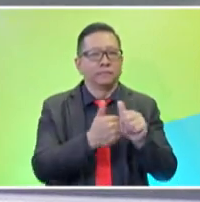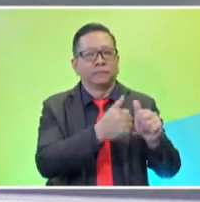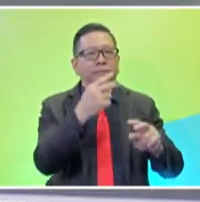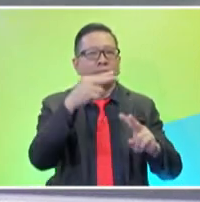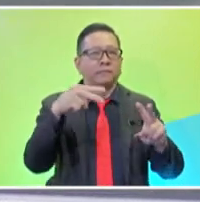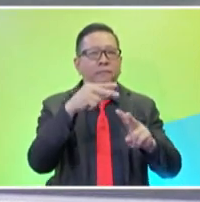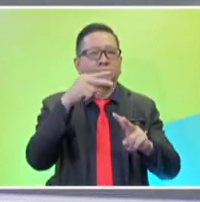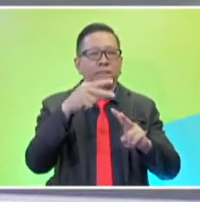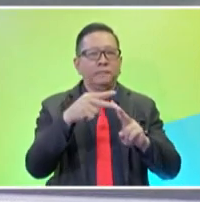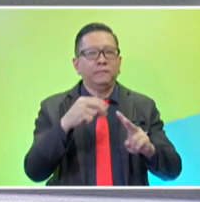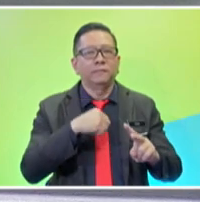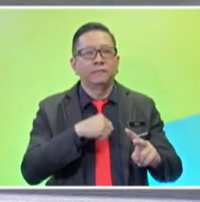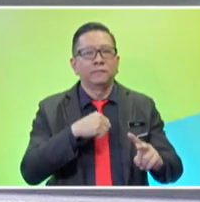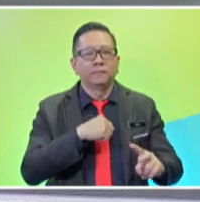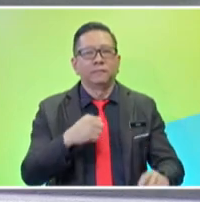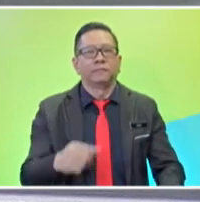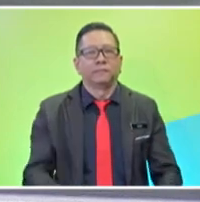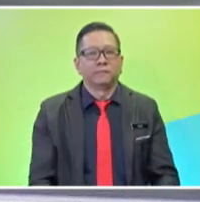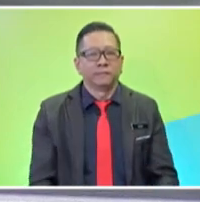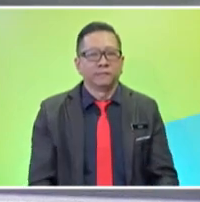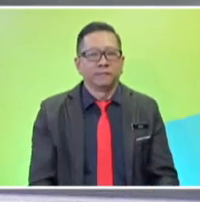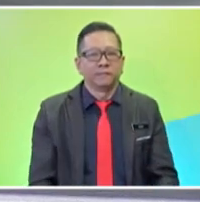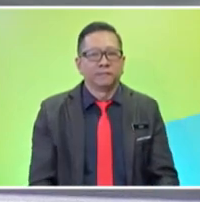ini apa letaknya